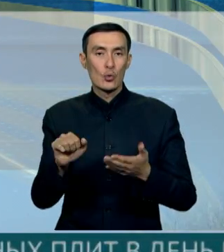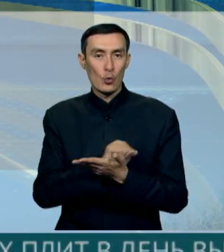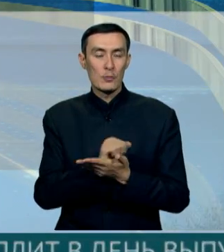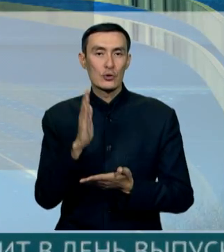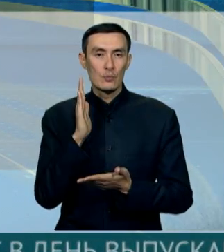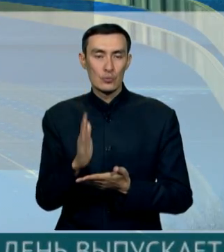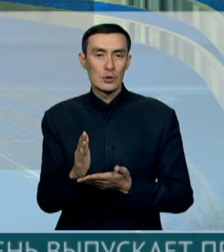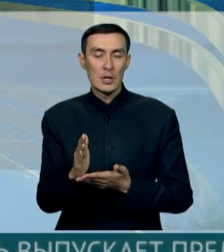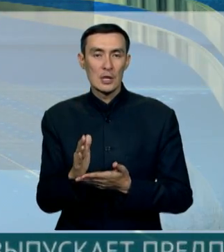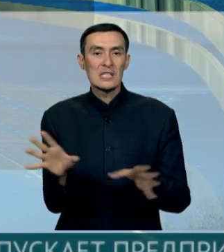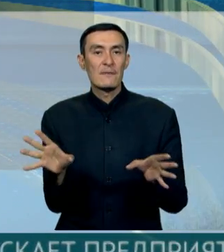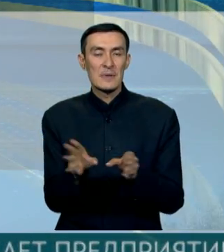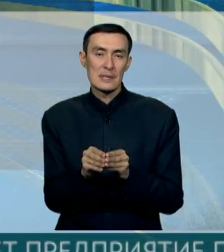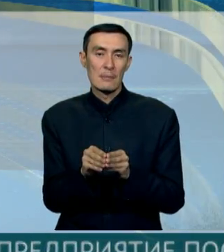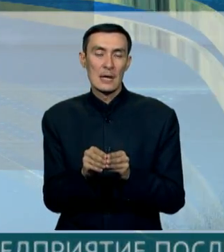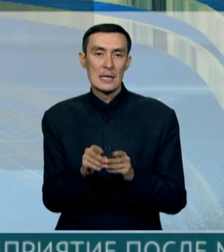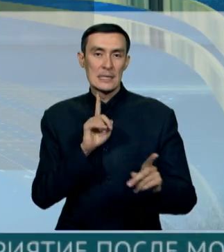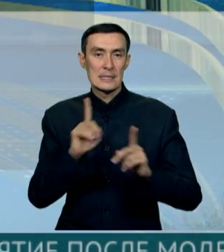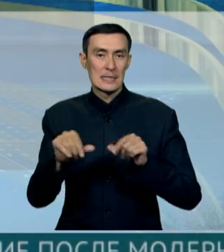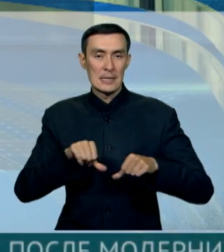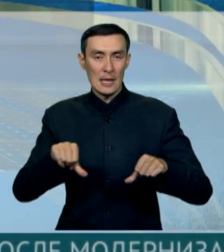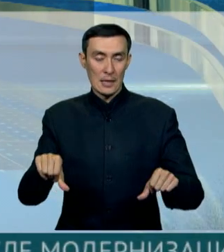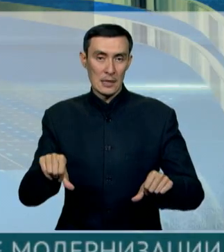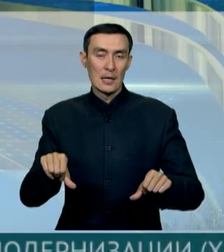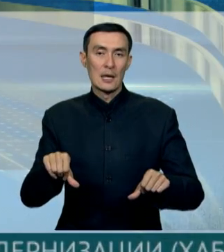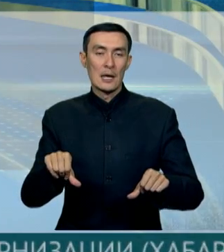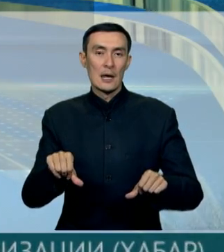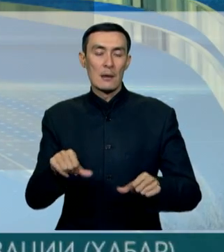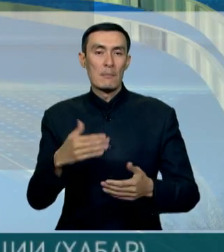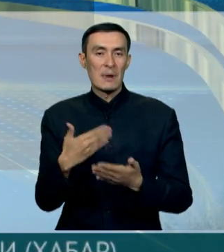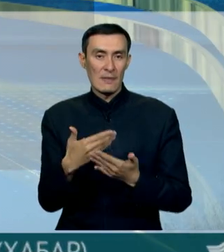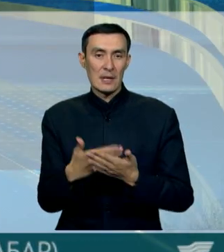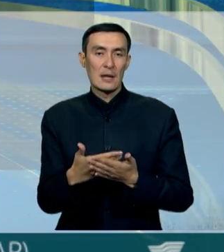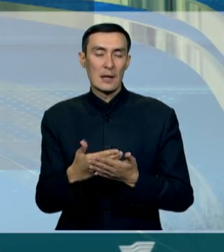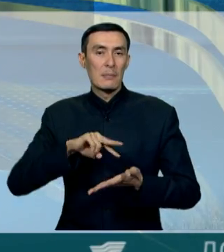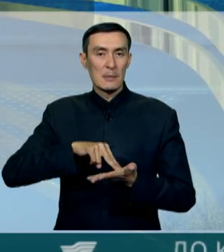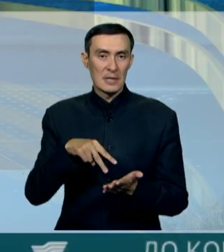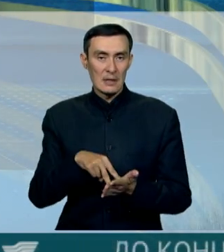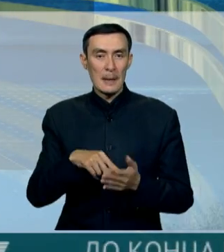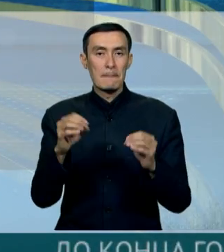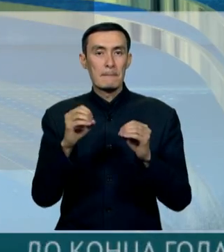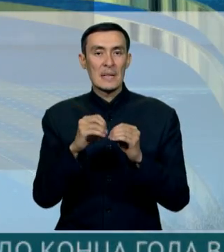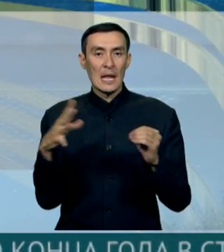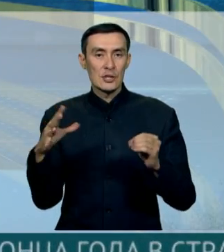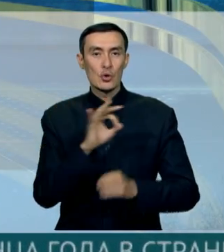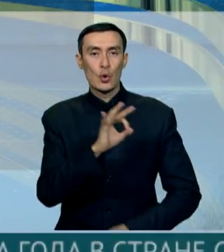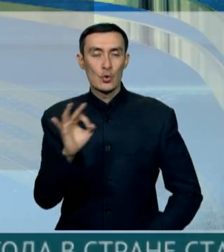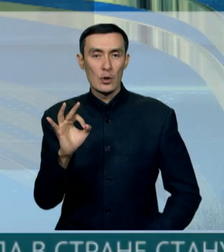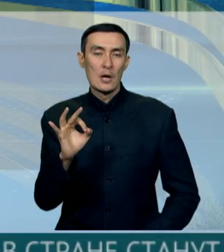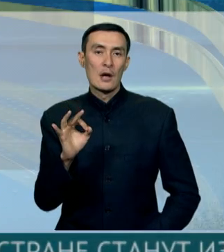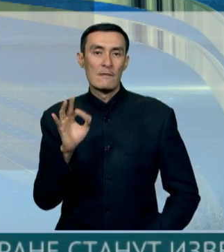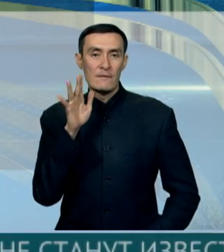всего, озвучен на совместном пленарном заседании. Предварительно пленарное заседание намечено на 15:00 по